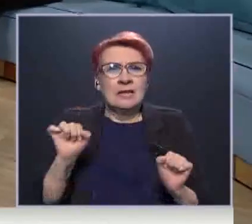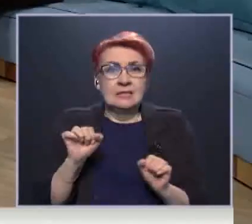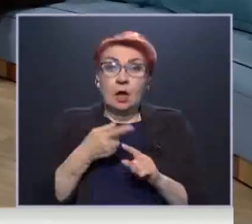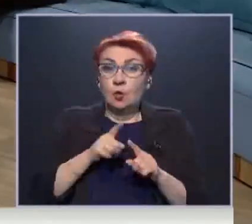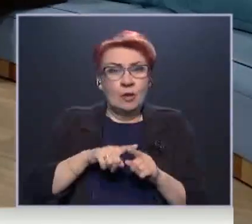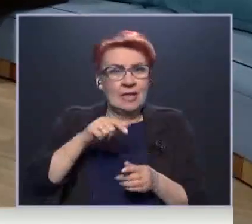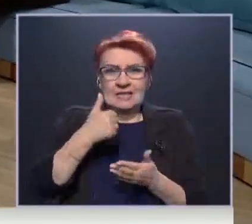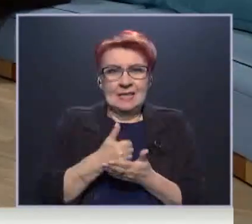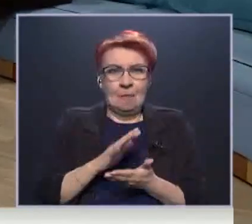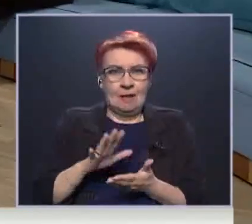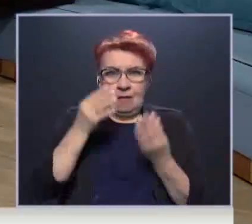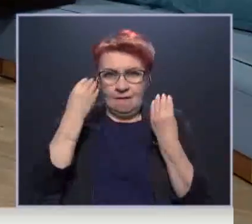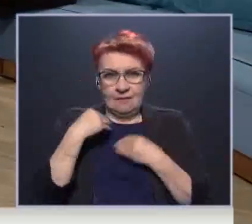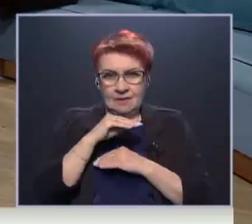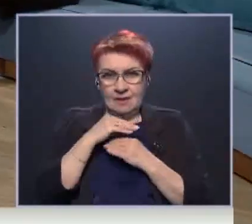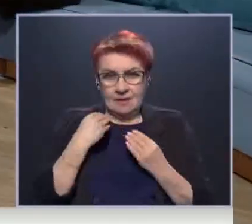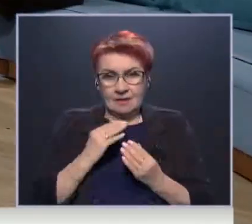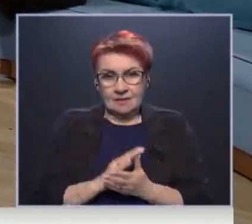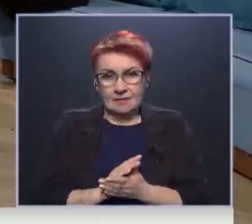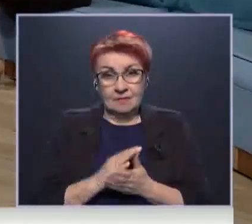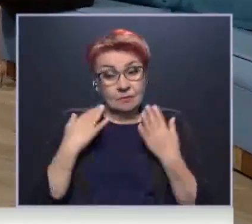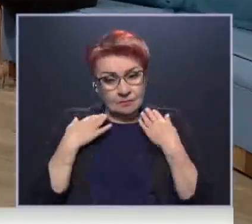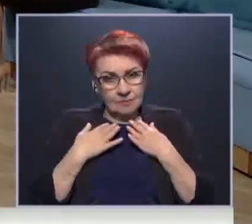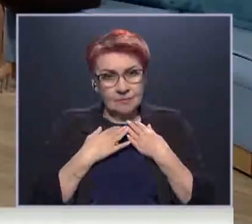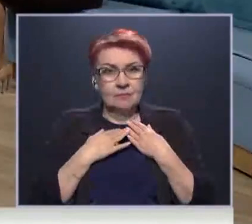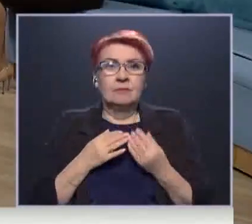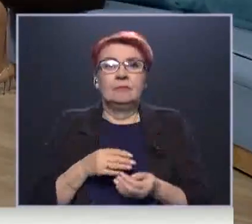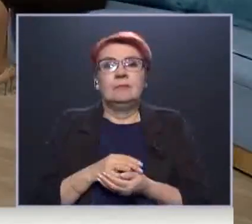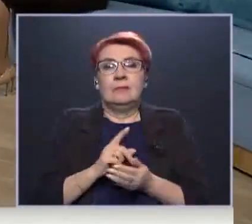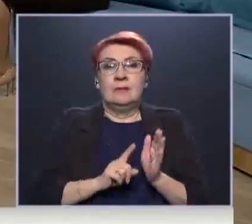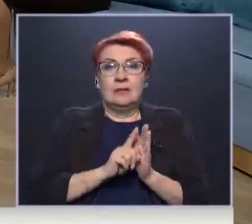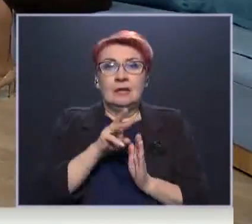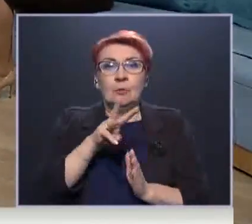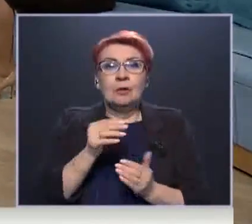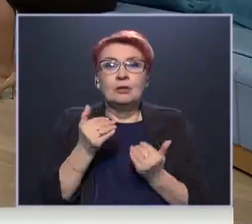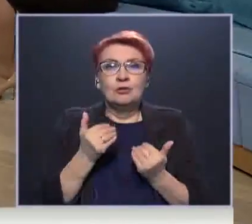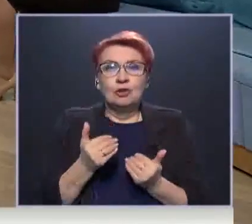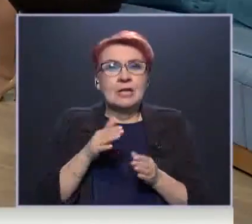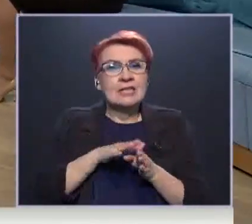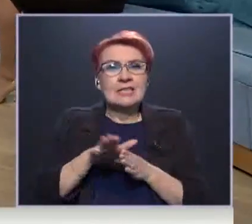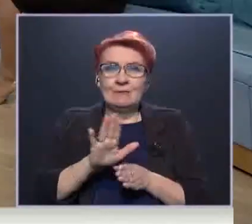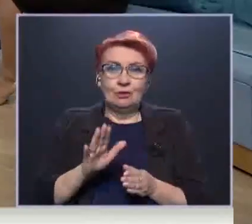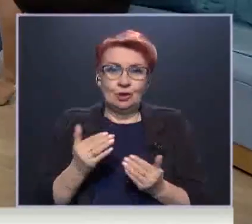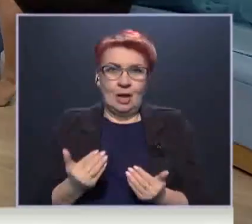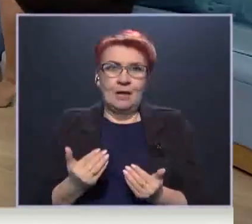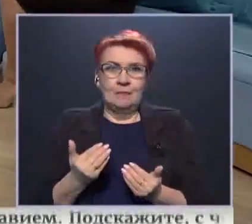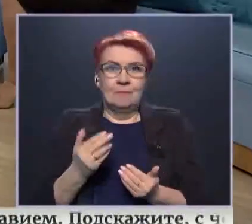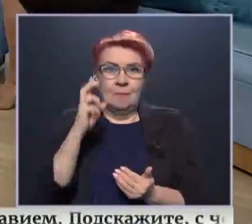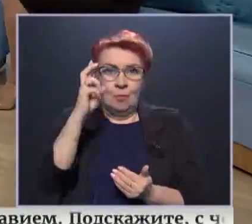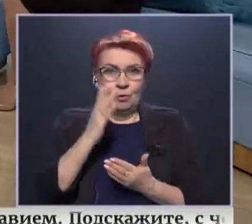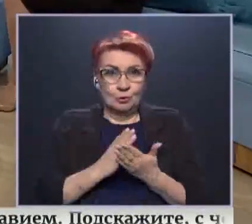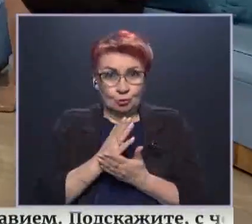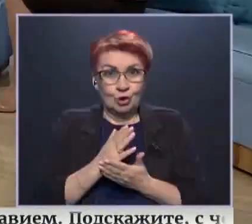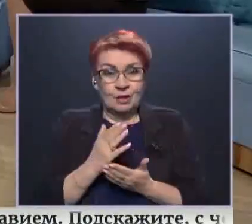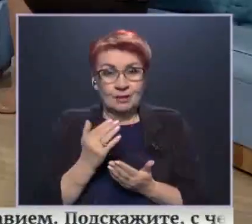главное, во-первых. Ну и закончу тем, с чего начал. То, что мы сейчас не совершаем богослужение и не молимся,